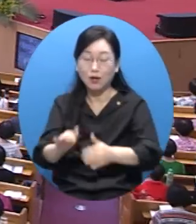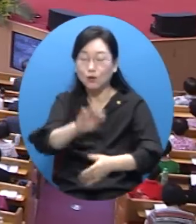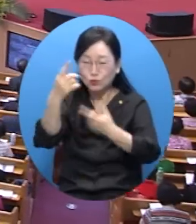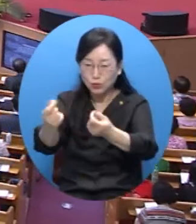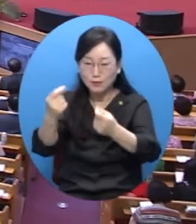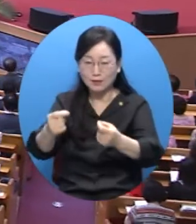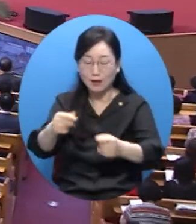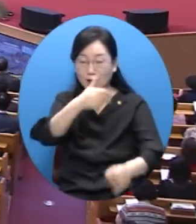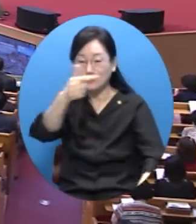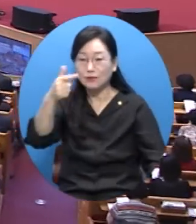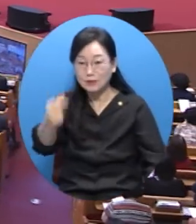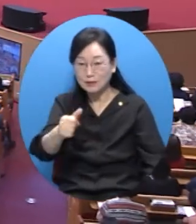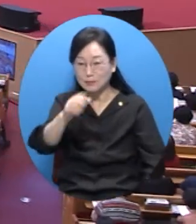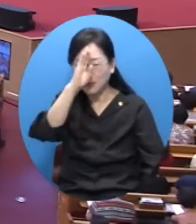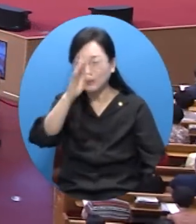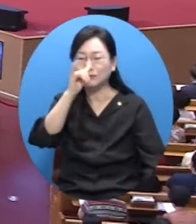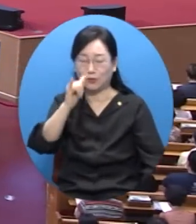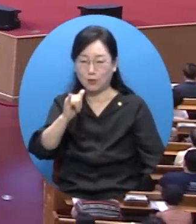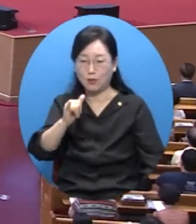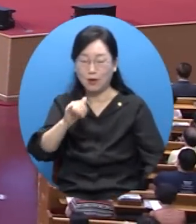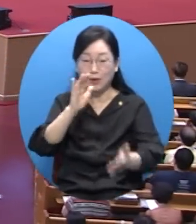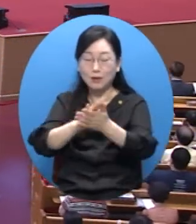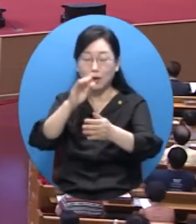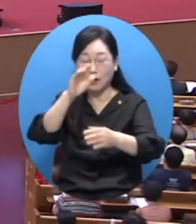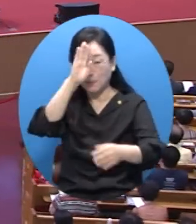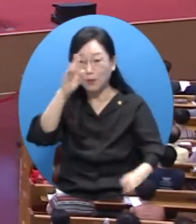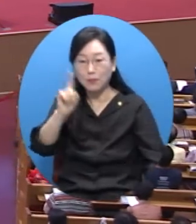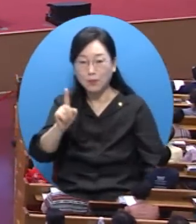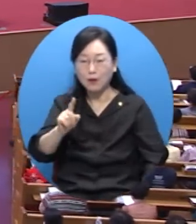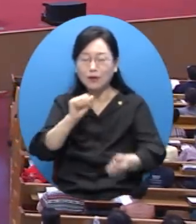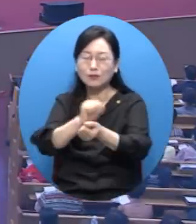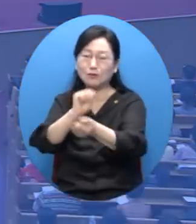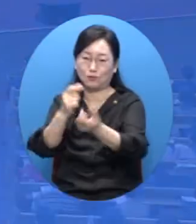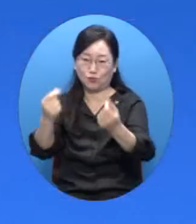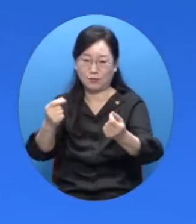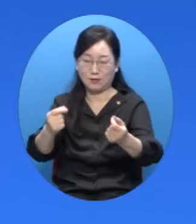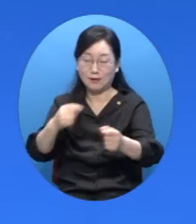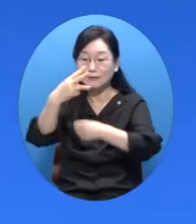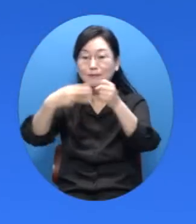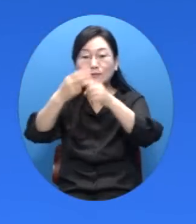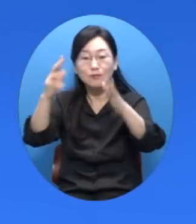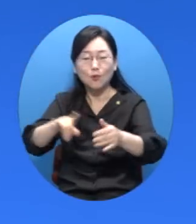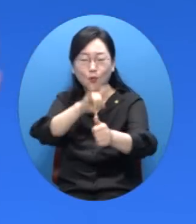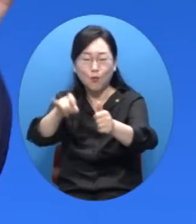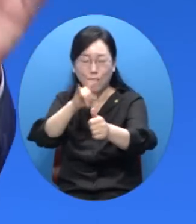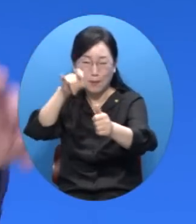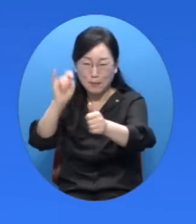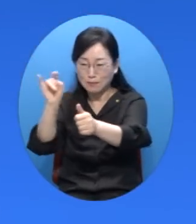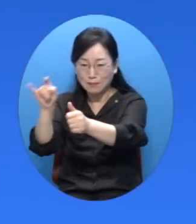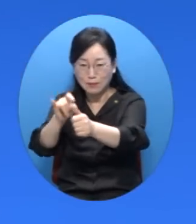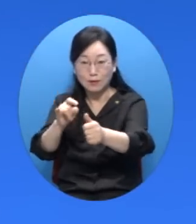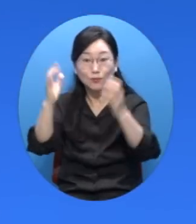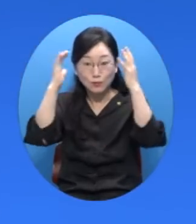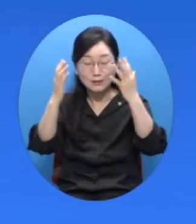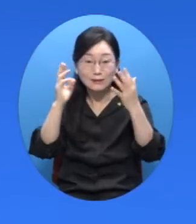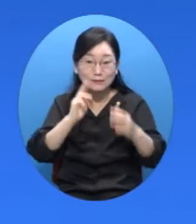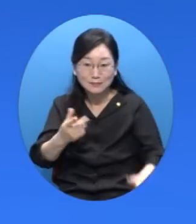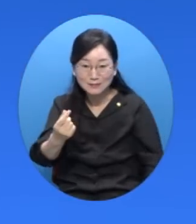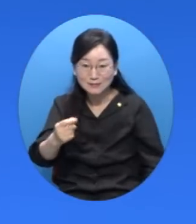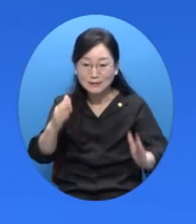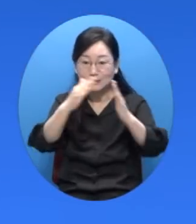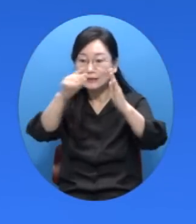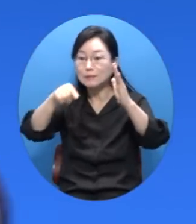열병은 전염과도 같습니다. 지난 3년 동안 우리가 코로나에서 얼마나 고생을 했는지 모릅니다. 한 사람이 가정에서 코로나